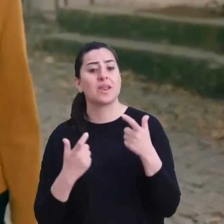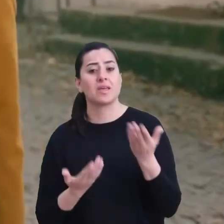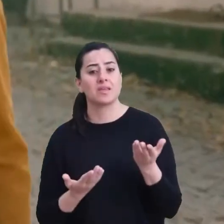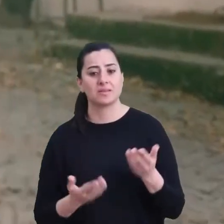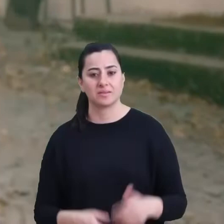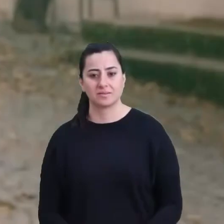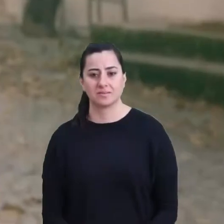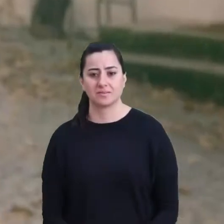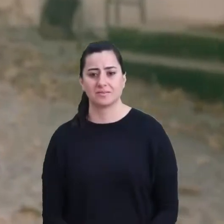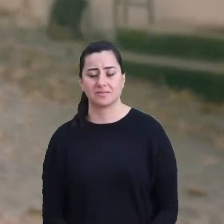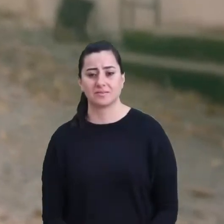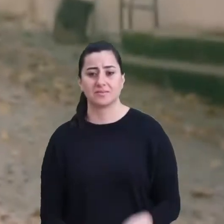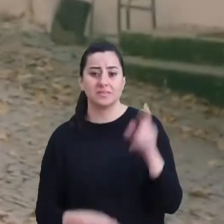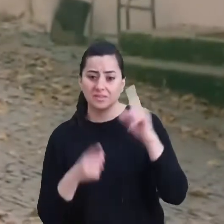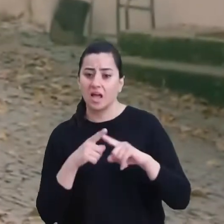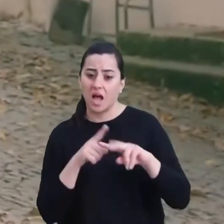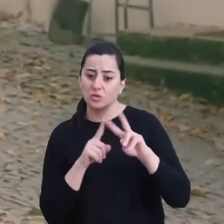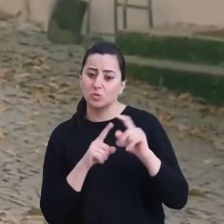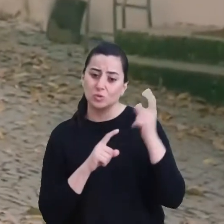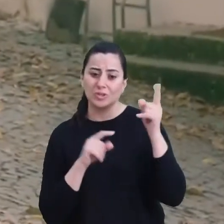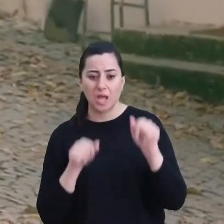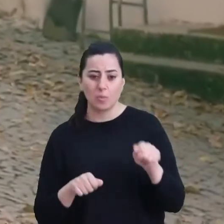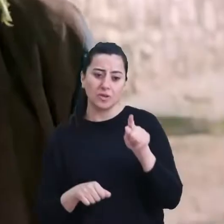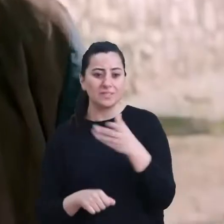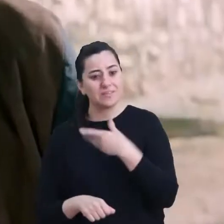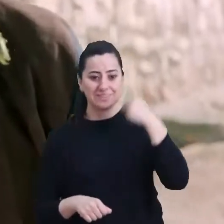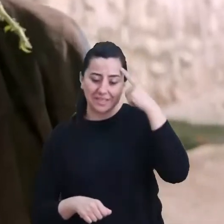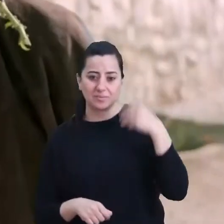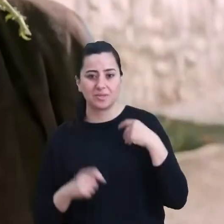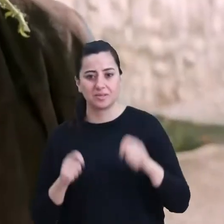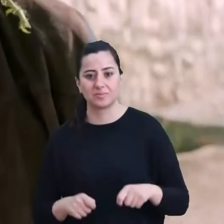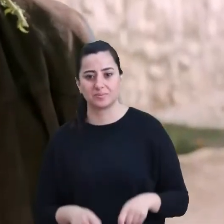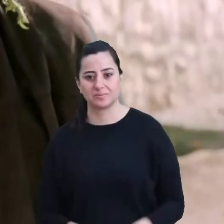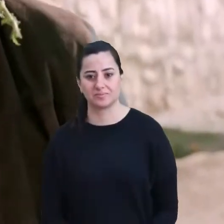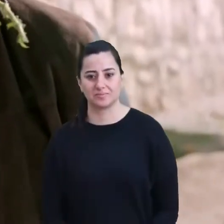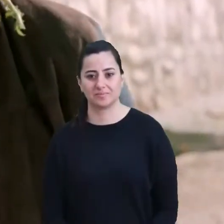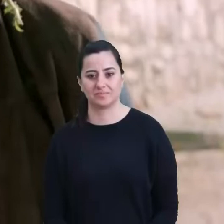Zümrüt? Hani tansu yapıyordun ya? Ben seversin diye şey ettiydim Zümrüt!